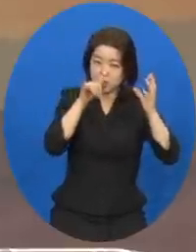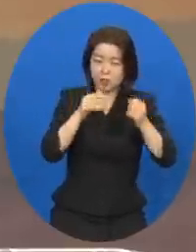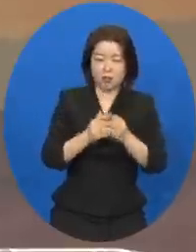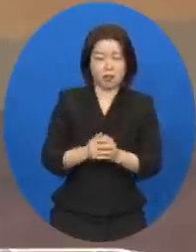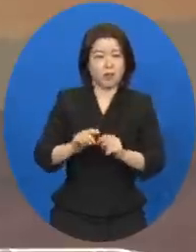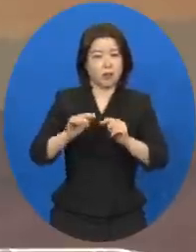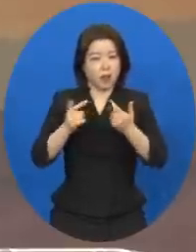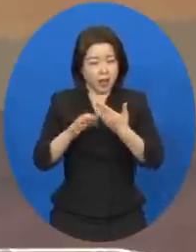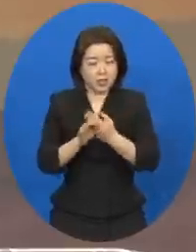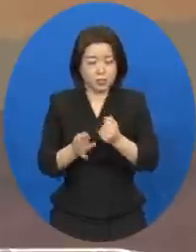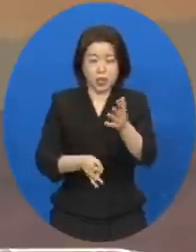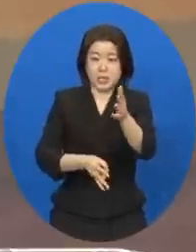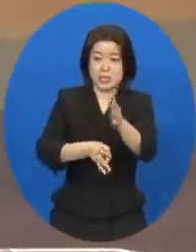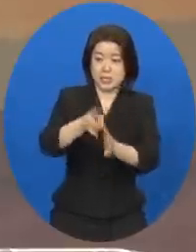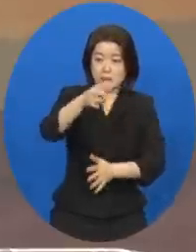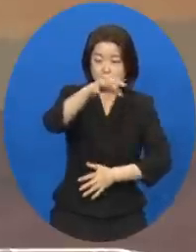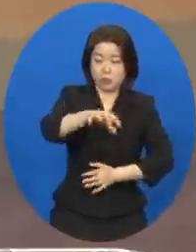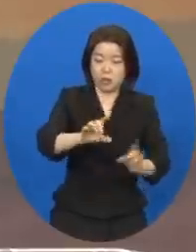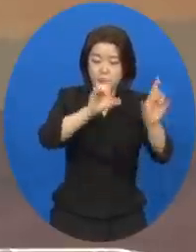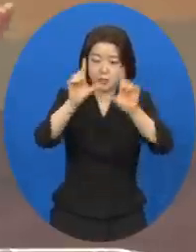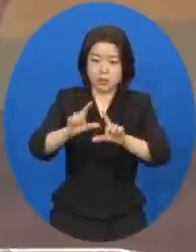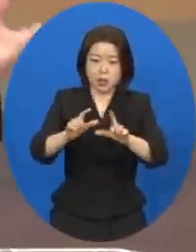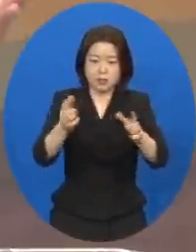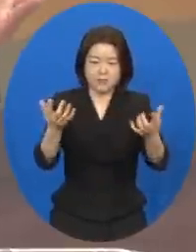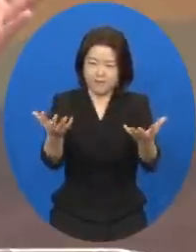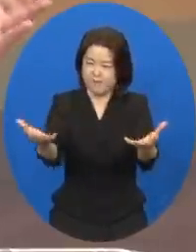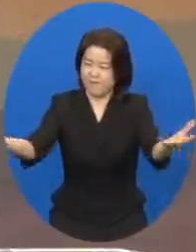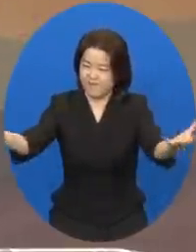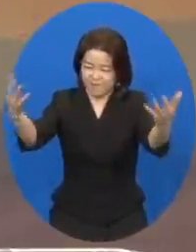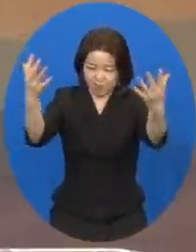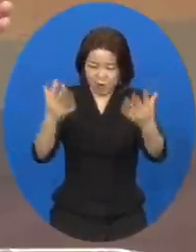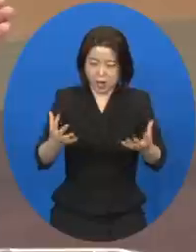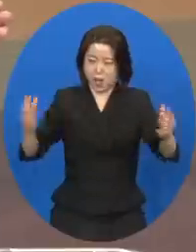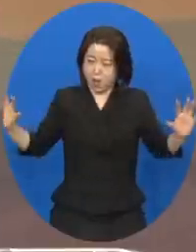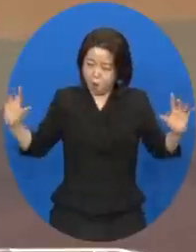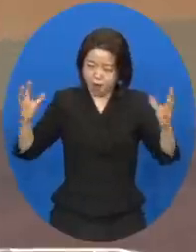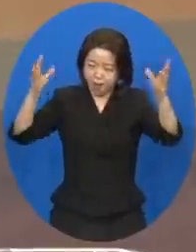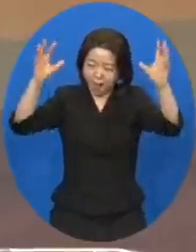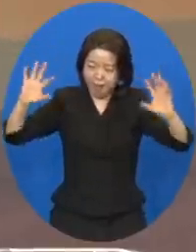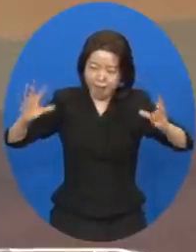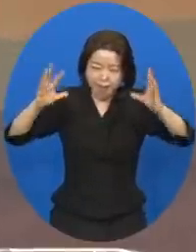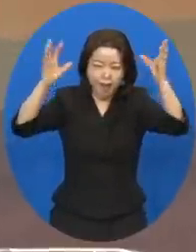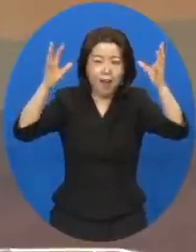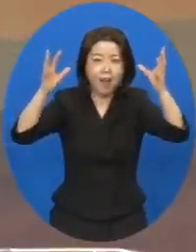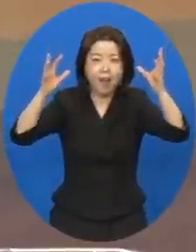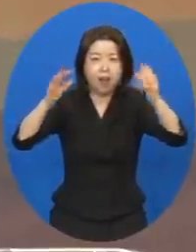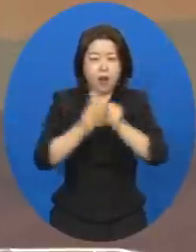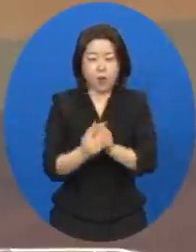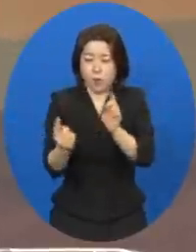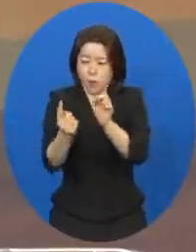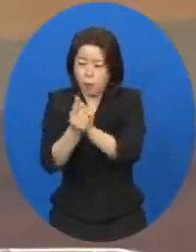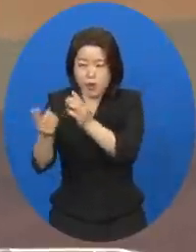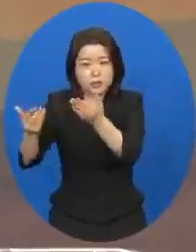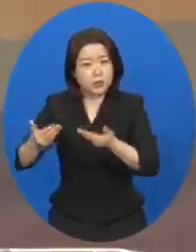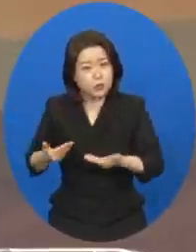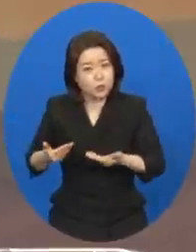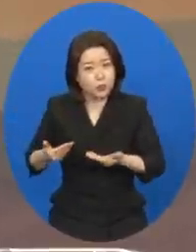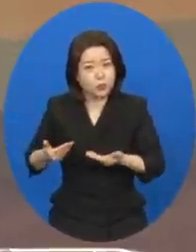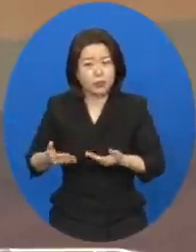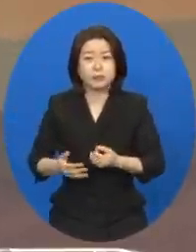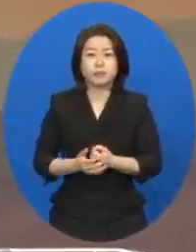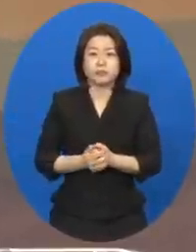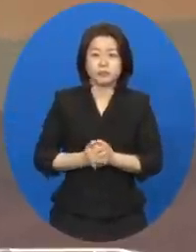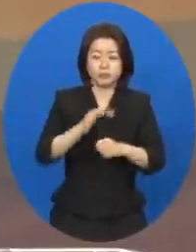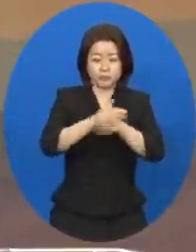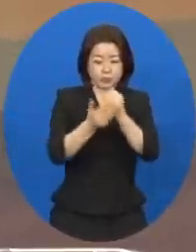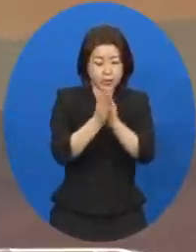있는 많은 거민들이 다 예수님을 그렇게 환호해서 맞아들인 건지